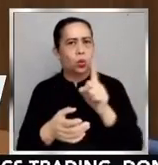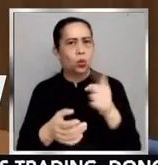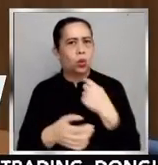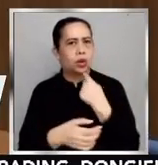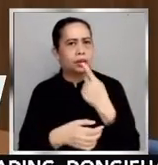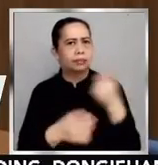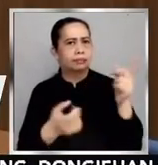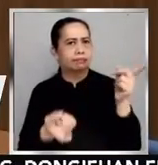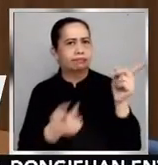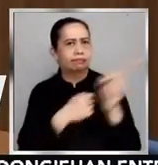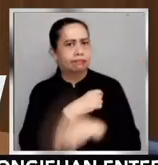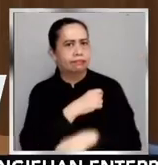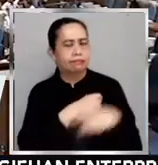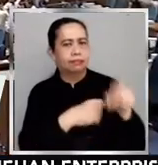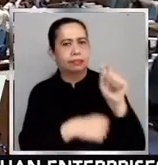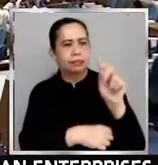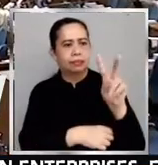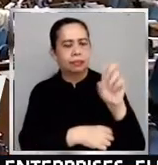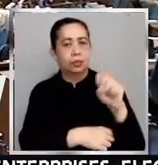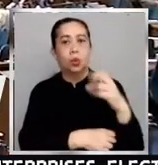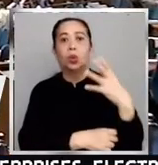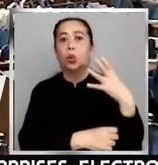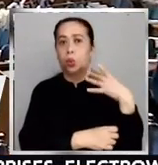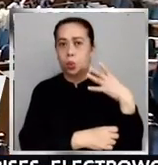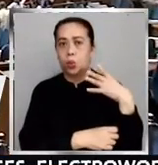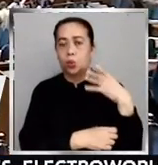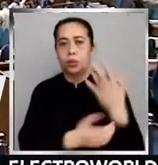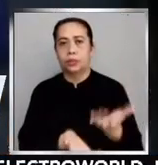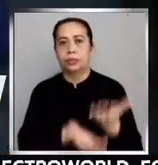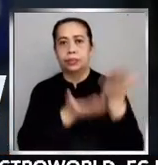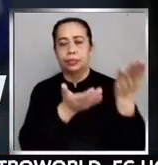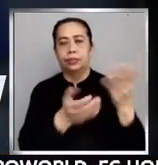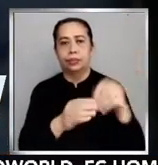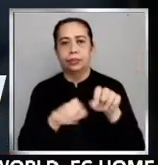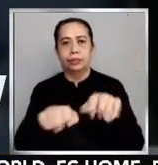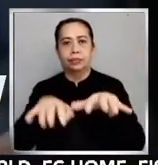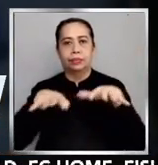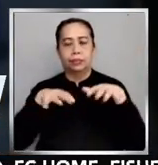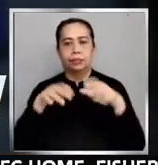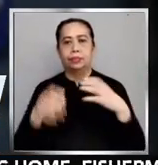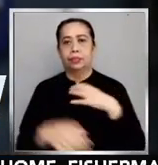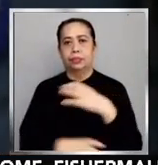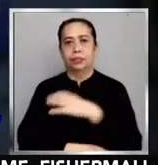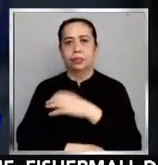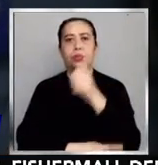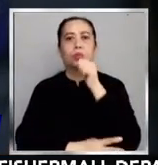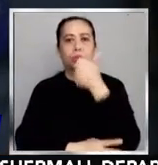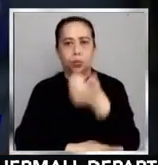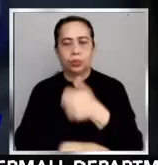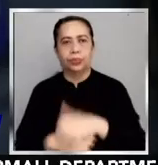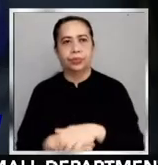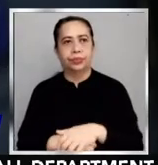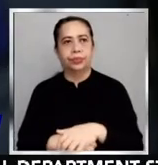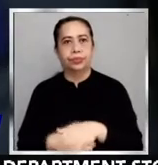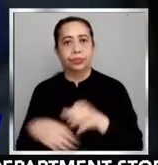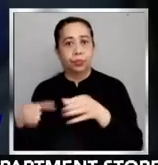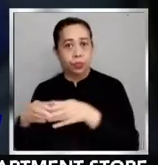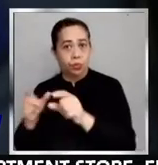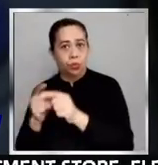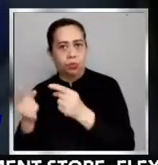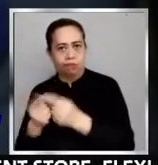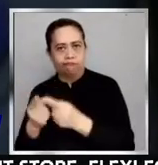Teves. Hintay na lang daw na maihain ito sa plenaryo bukas. The committee has reached a